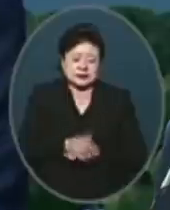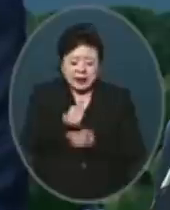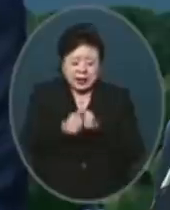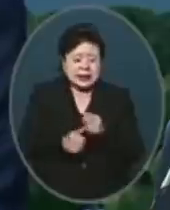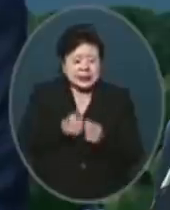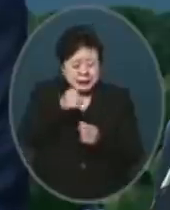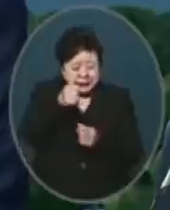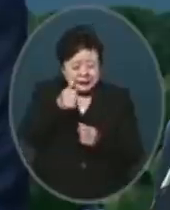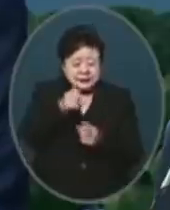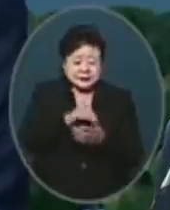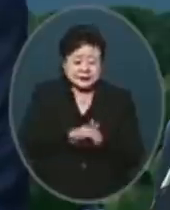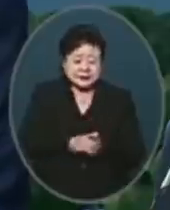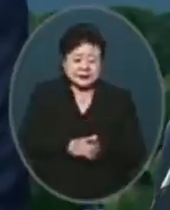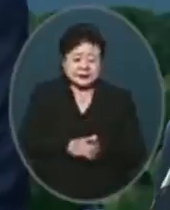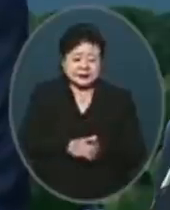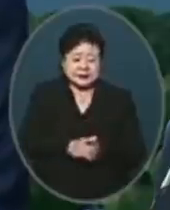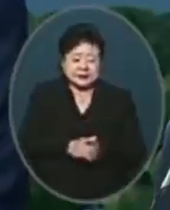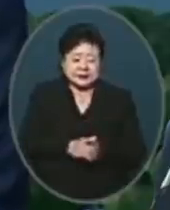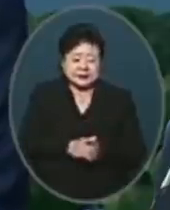하나님이